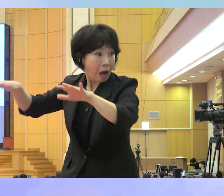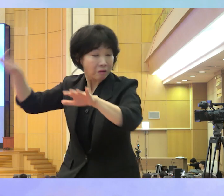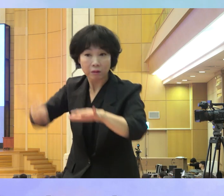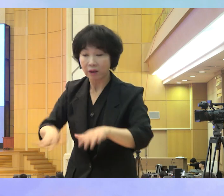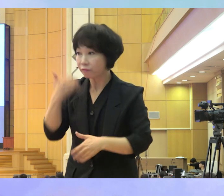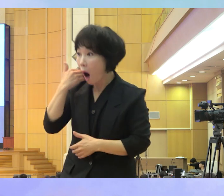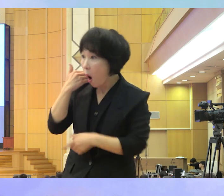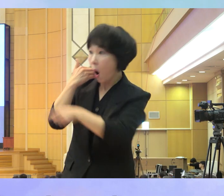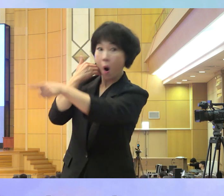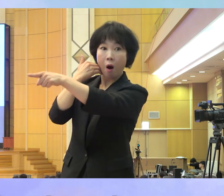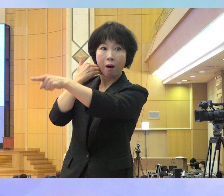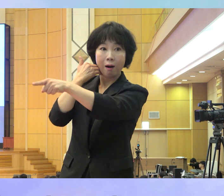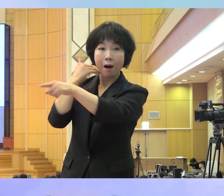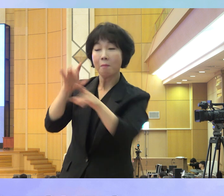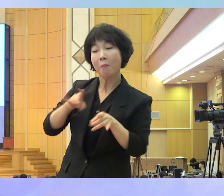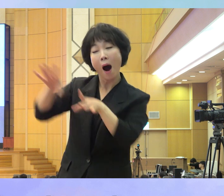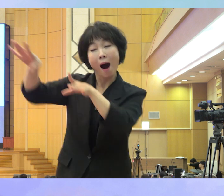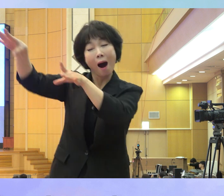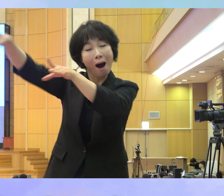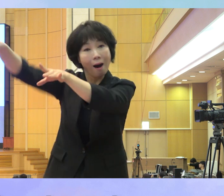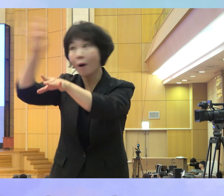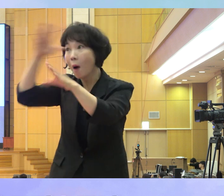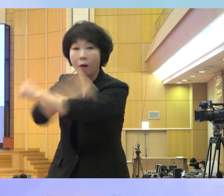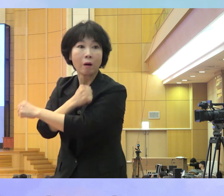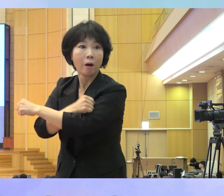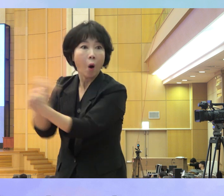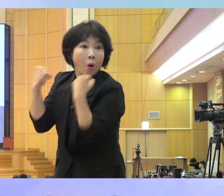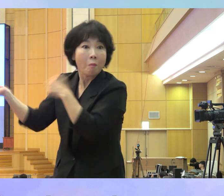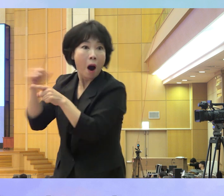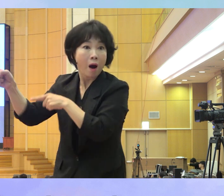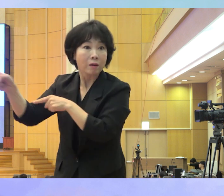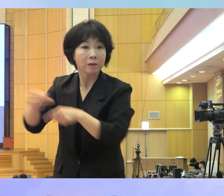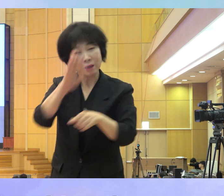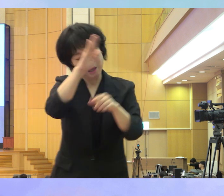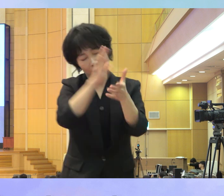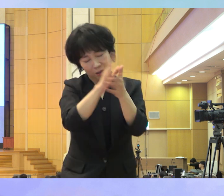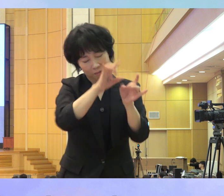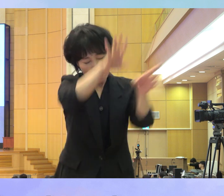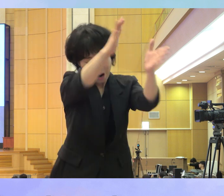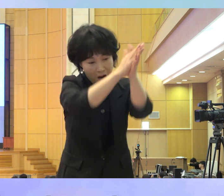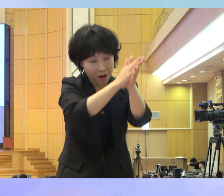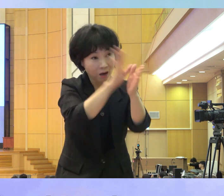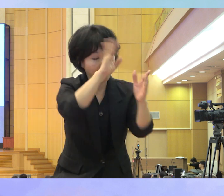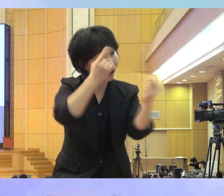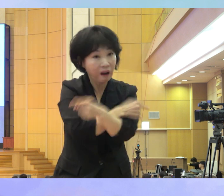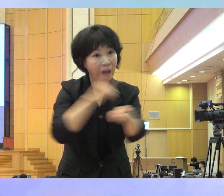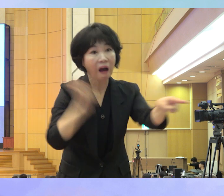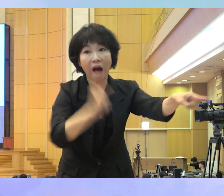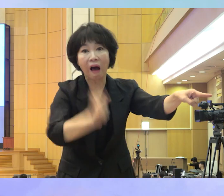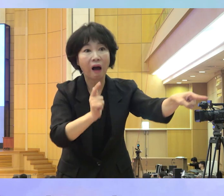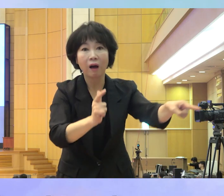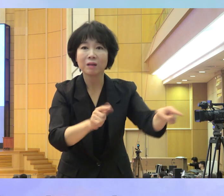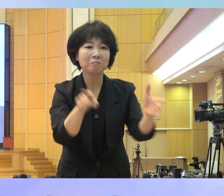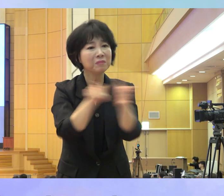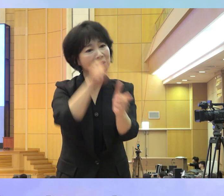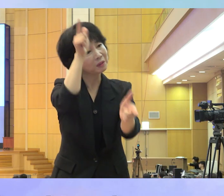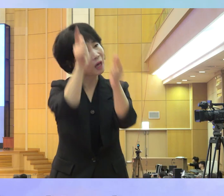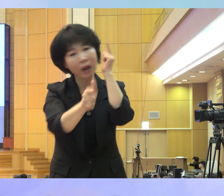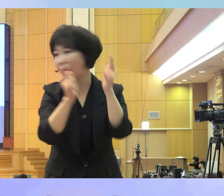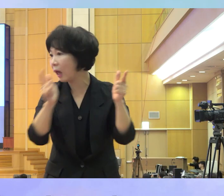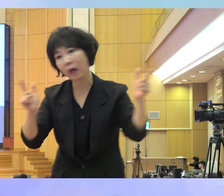사람은 고침받는 사람이 있고 어떤 사람은 기도받고 또 안 고쳐져. 그 왜 그러냐? 믿음에 따라 역사하는